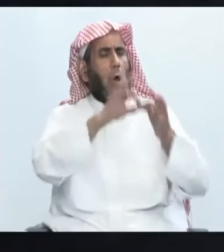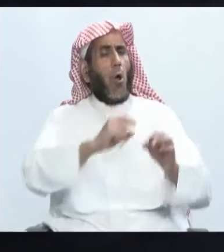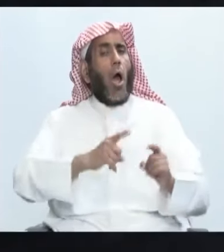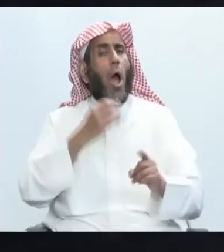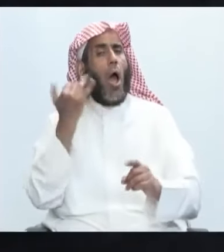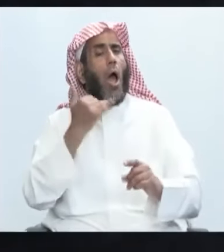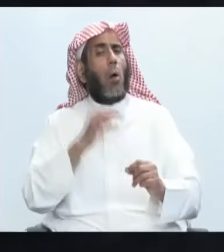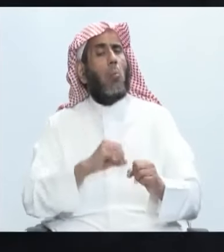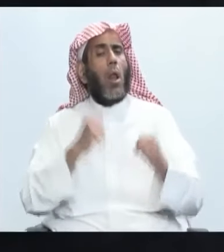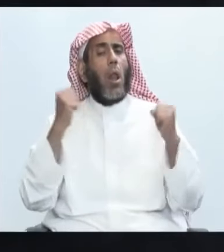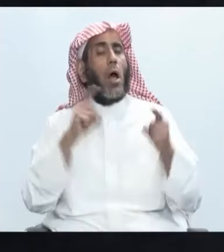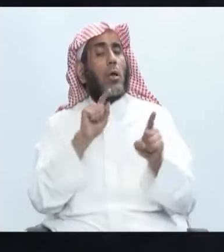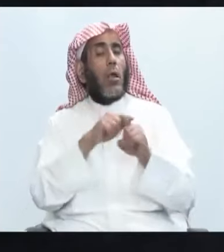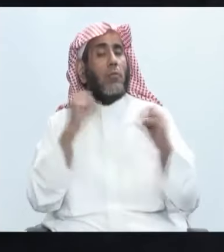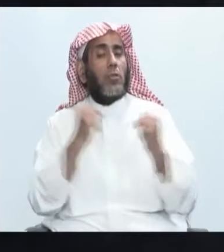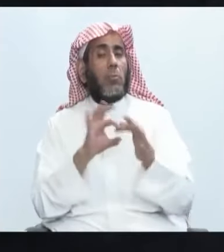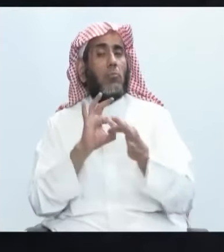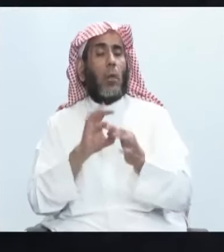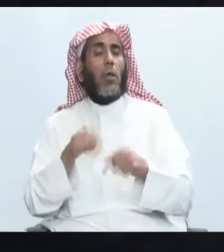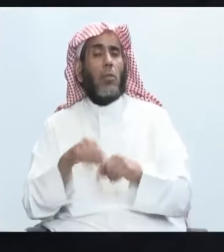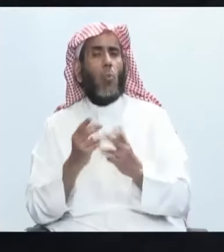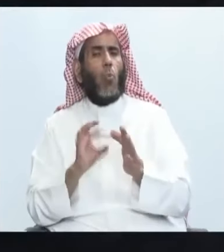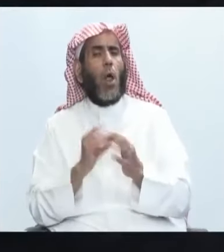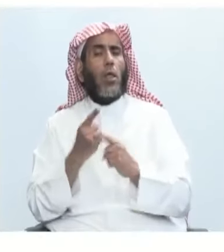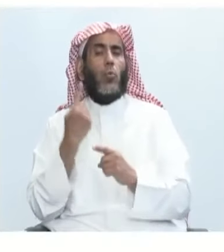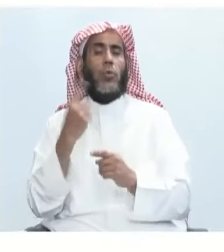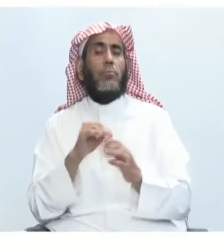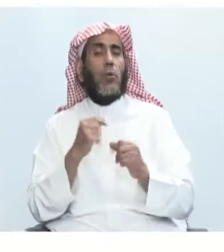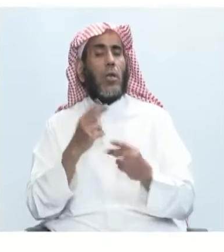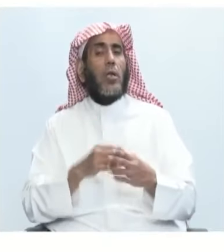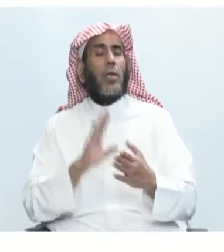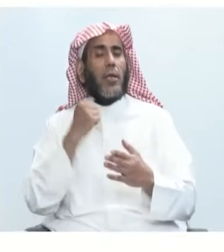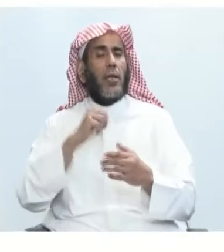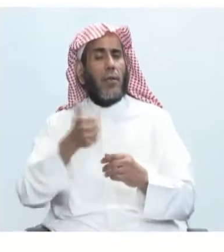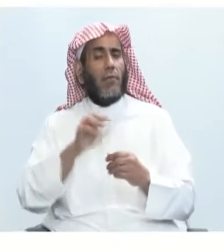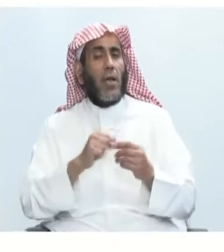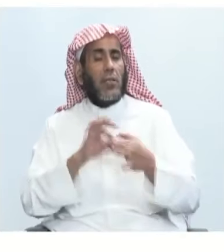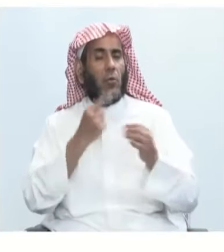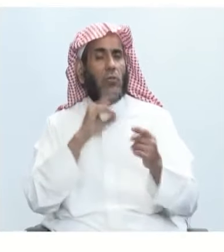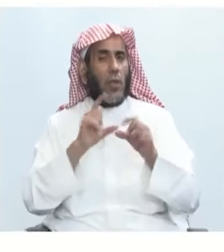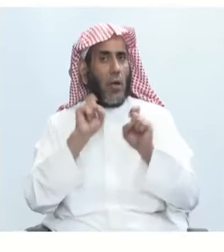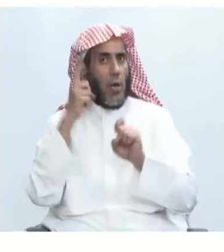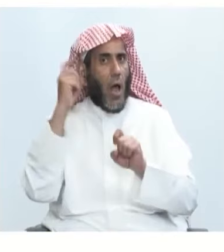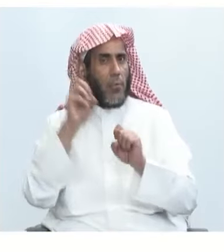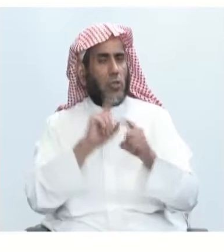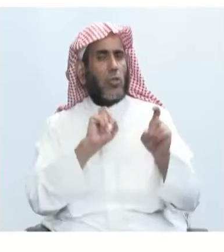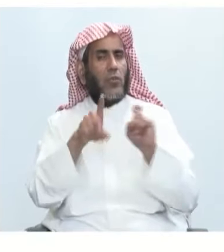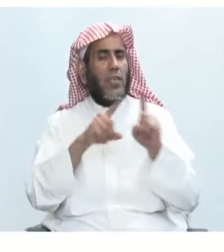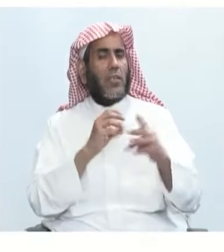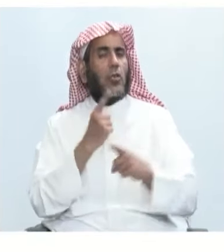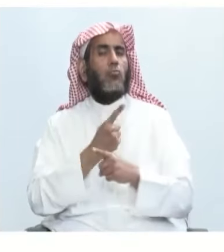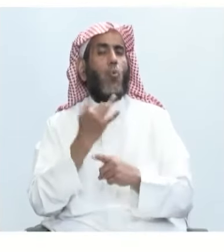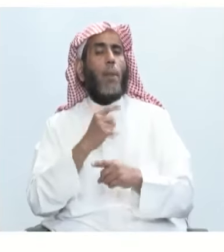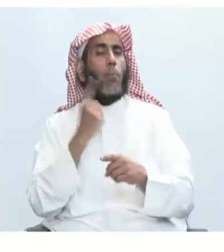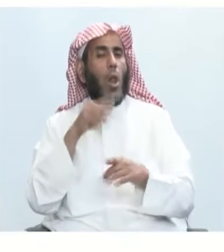اهداف تدريبيه المتعلقه بهذه الوحده التواصل القناعي كفايه التواصل شف هذا هو رابط الدرس الرقمي هذا هو رابط